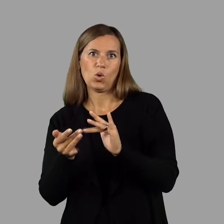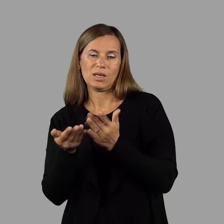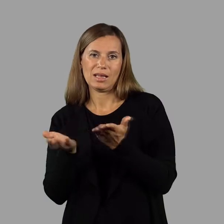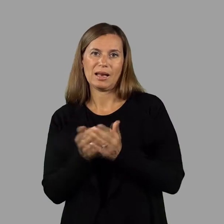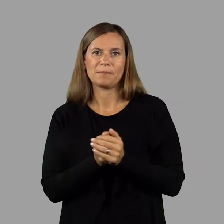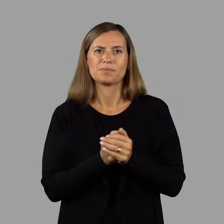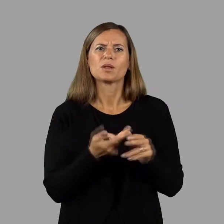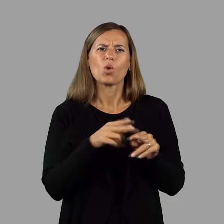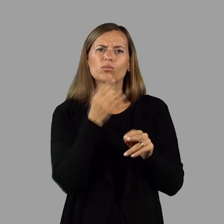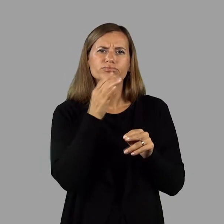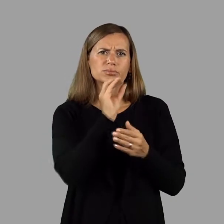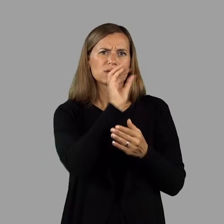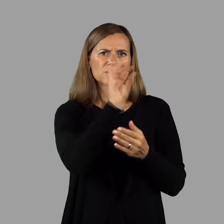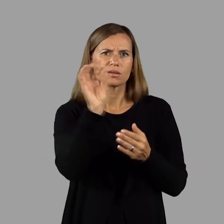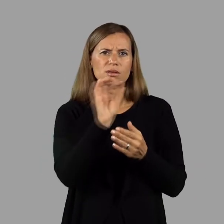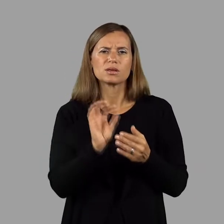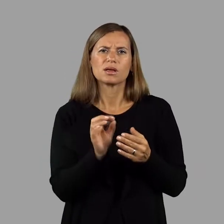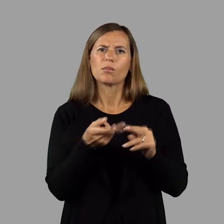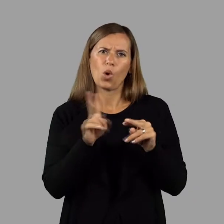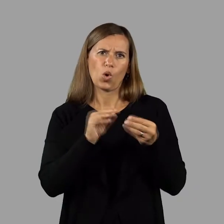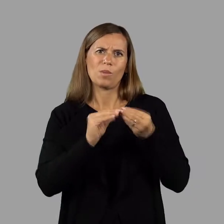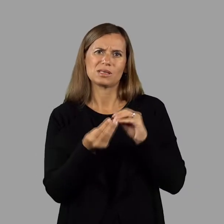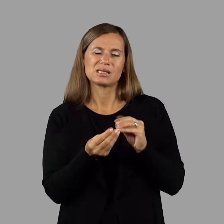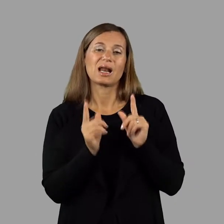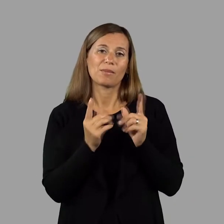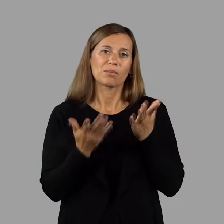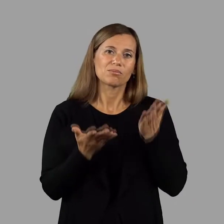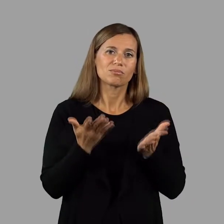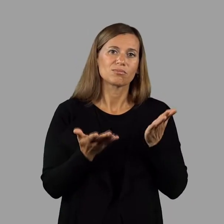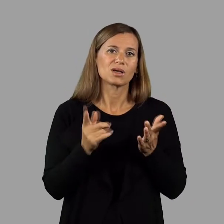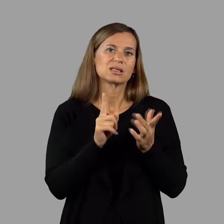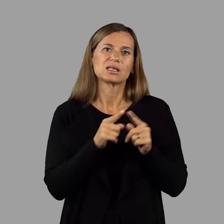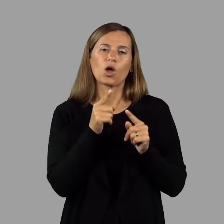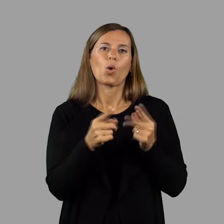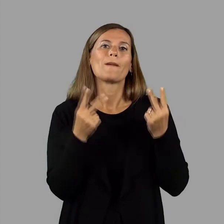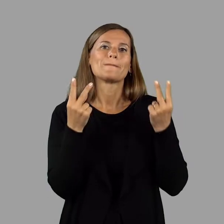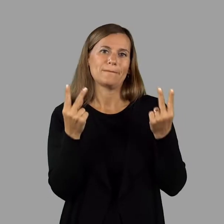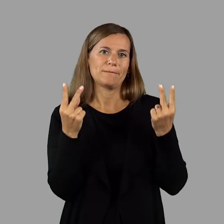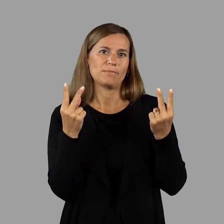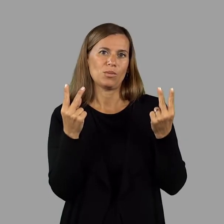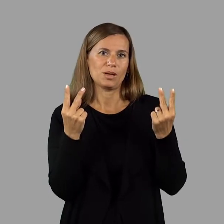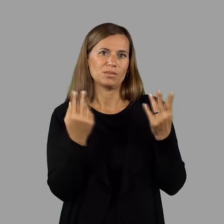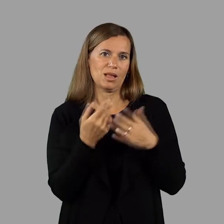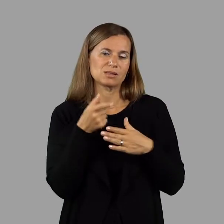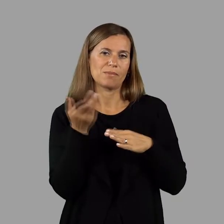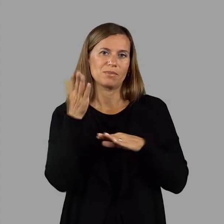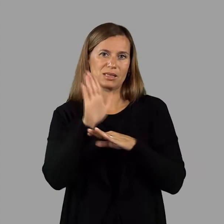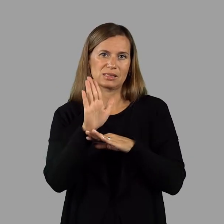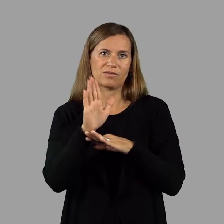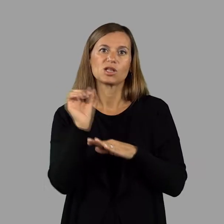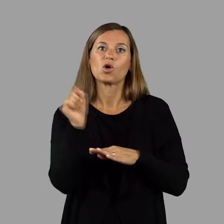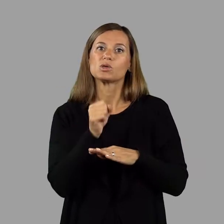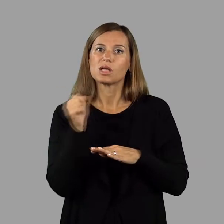No, podrobnejša arhitektura je malo bolj komplicirana, ampak mogoče ni tako pomembna za to